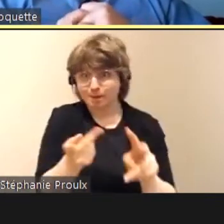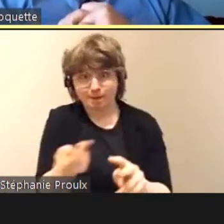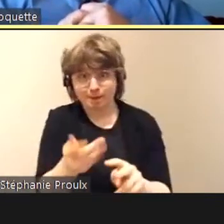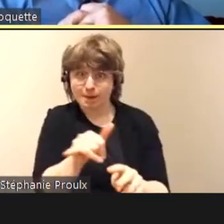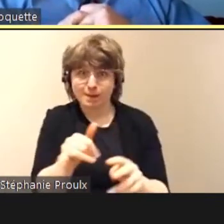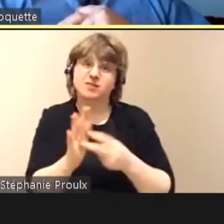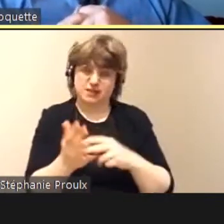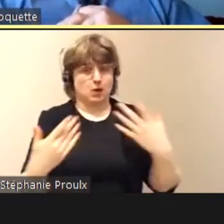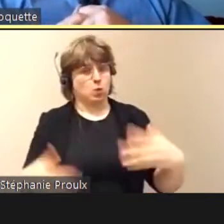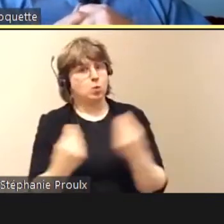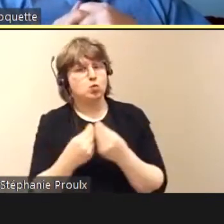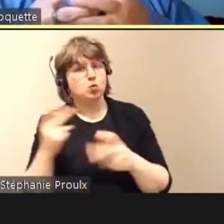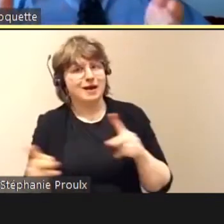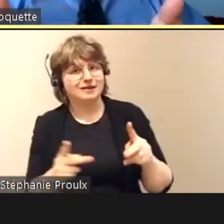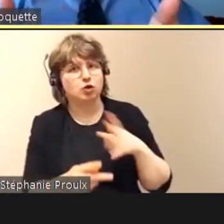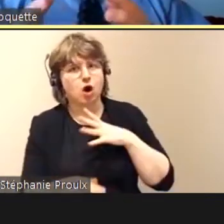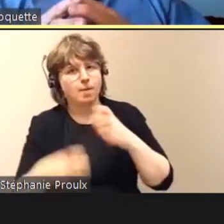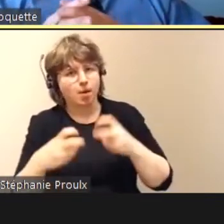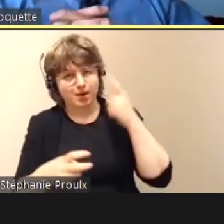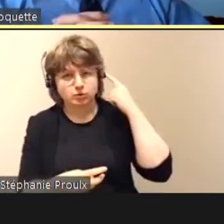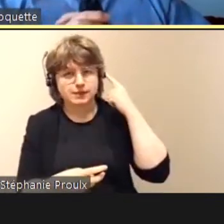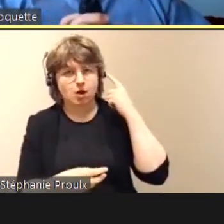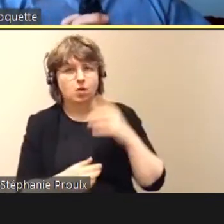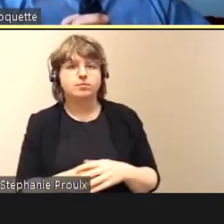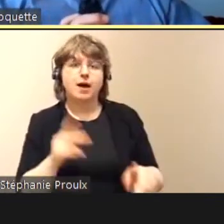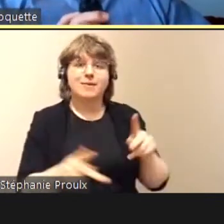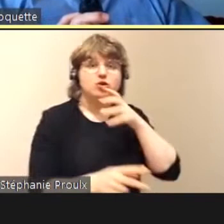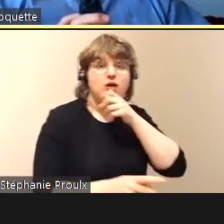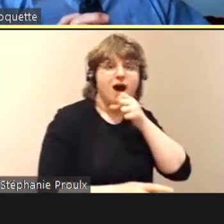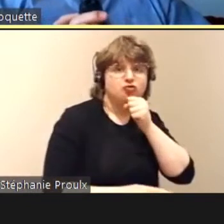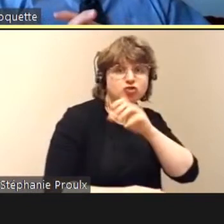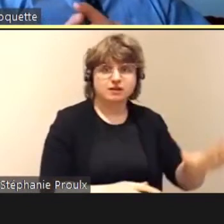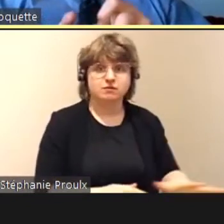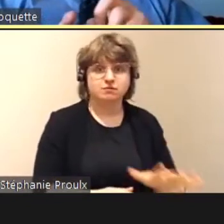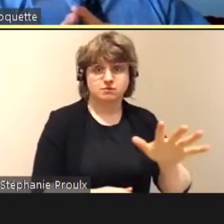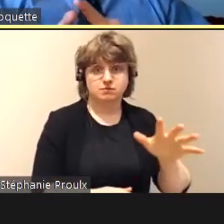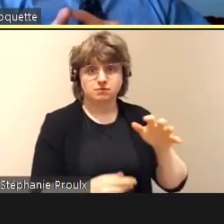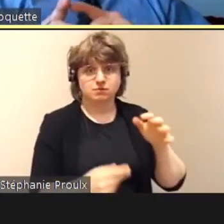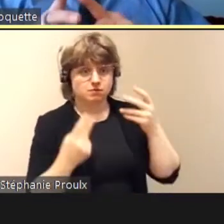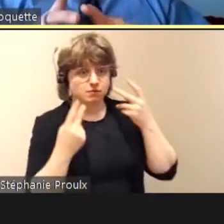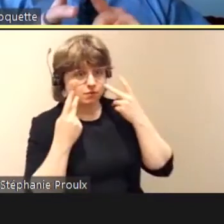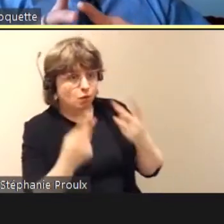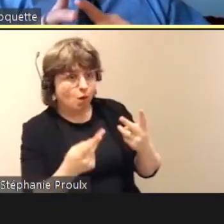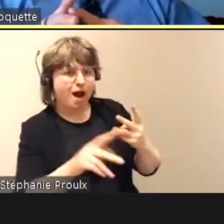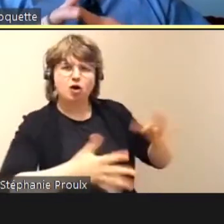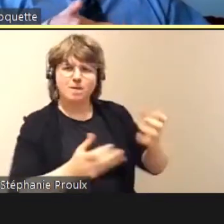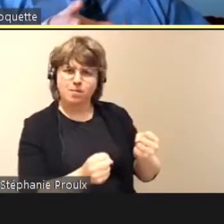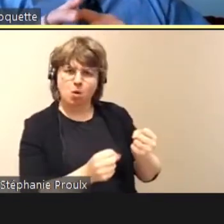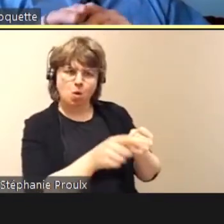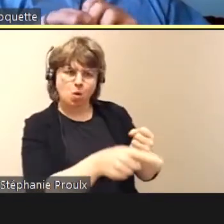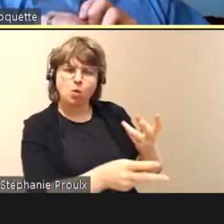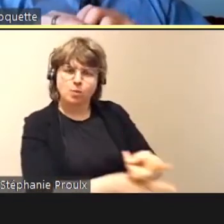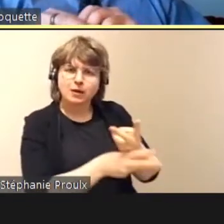de personnes. Si on regarde chez les personnes âgées, les conditions médicales traitables, c'est bien